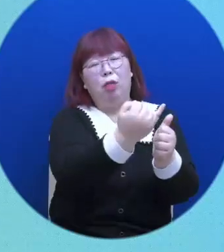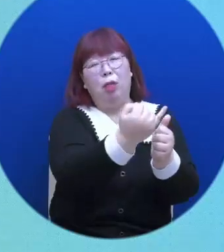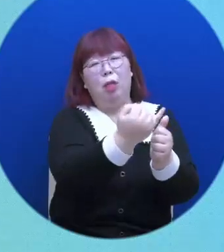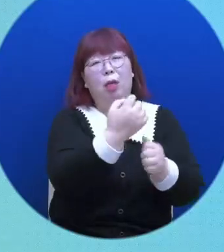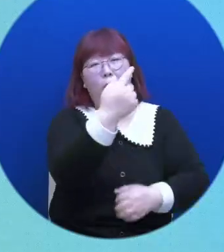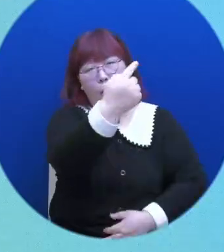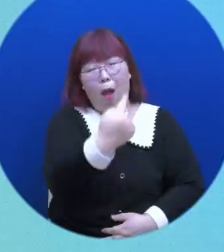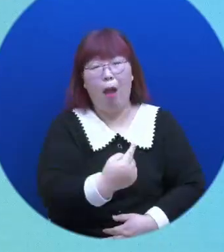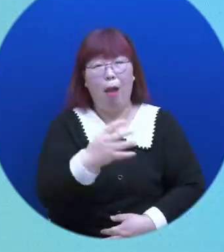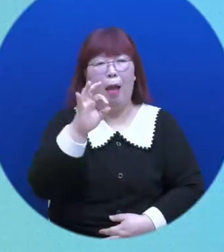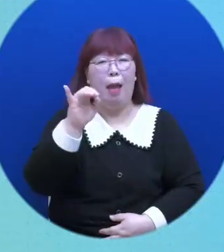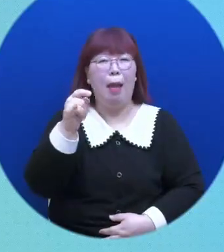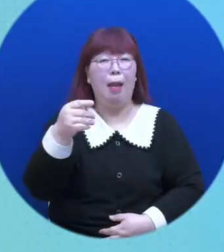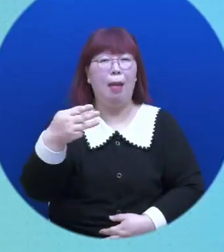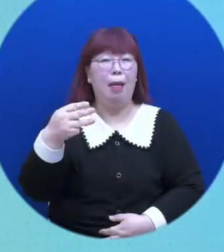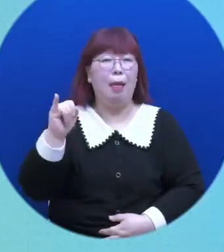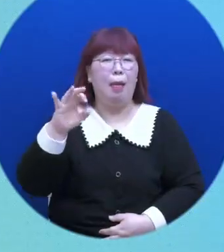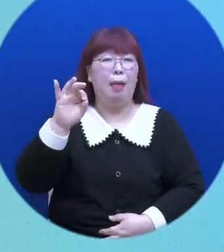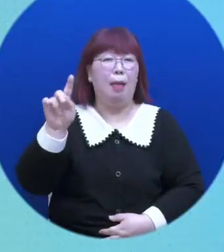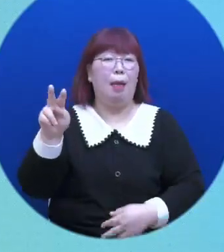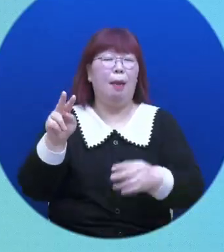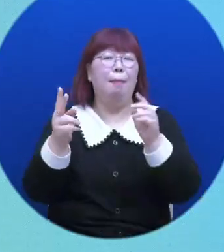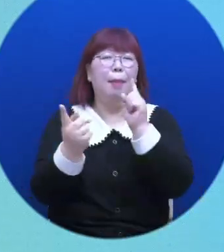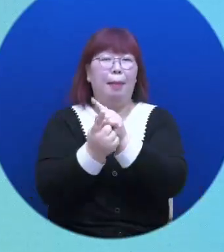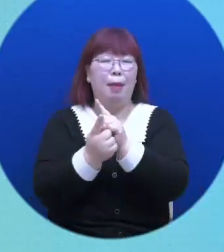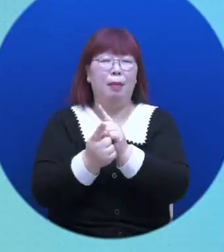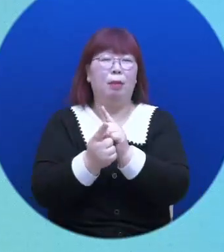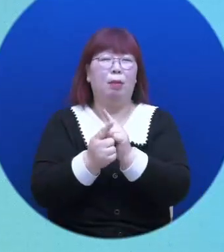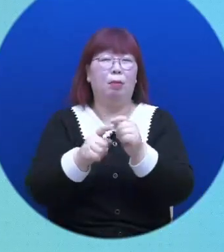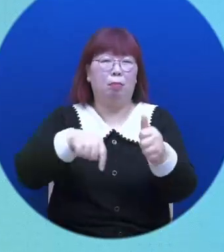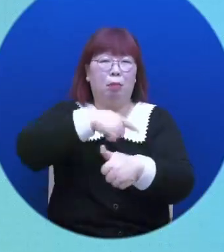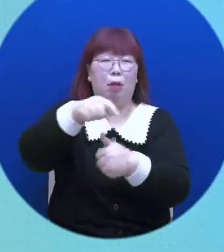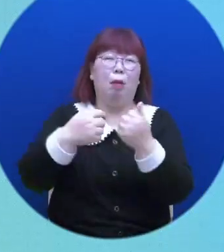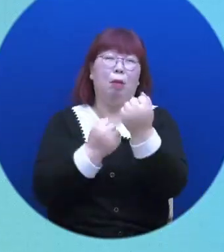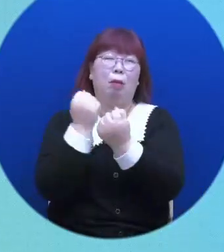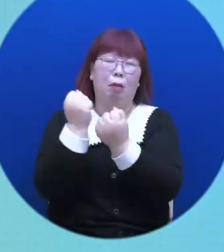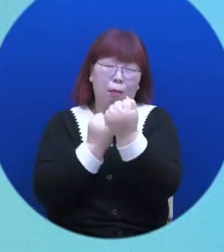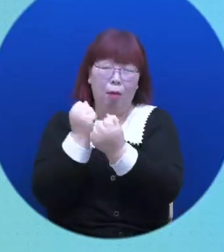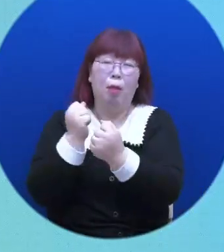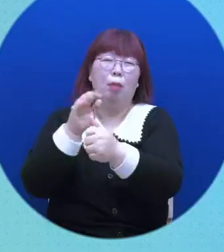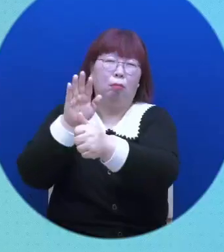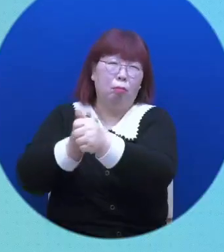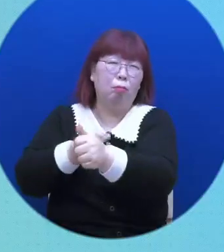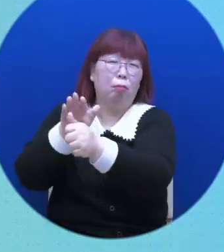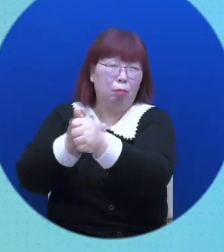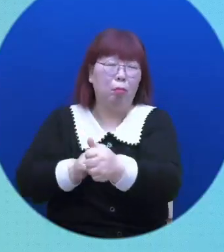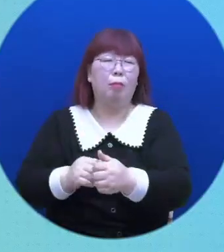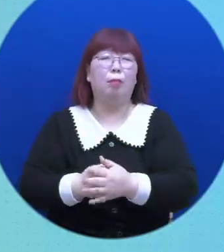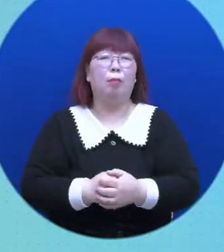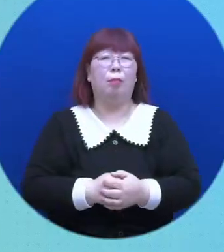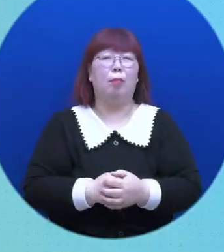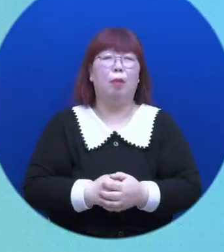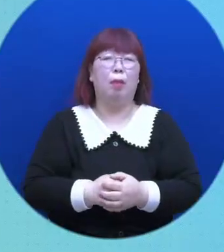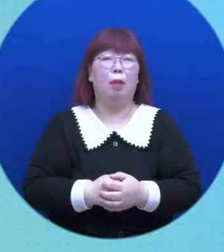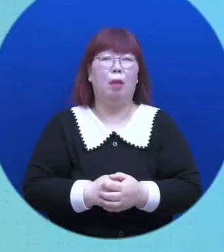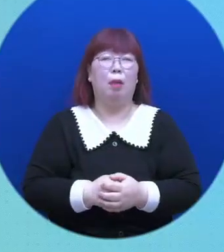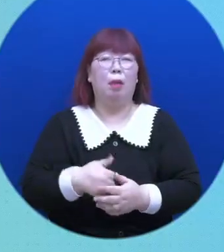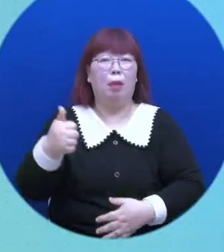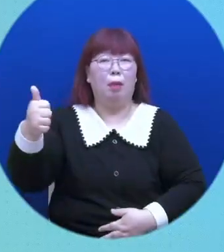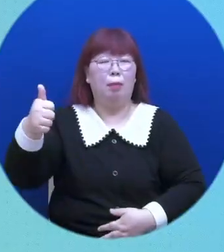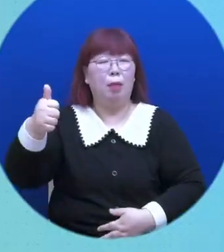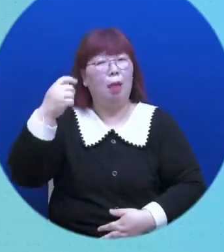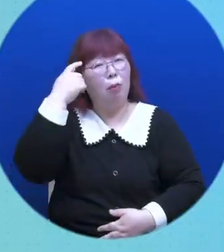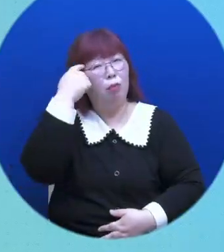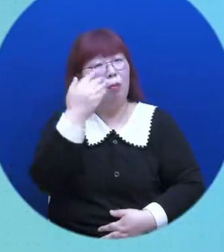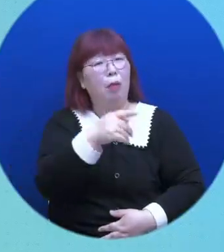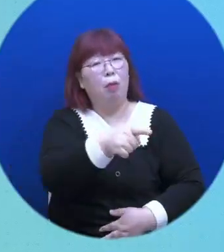딱한 사정을 얘기하잖아요. 어떻게 될까요? 그때 엘리사가 묻습니다. 당신